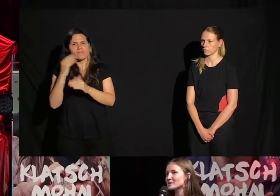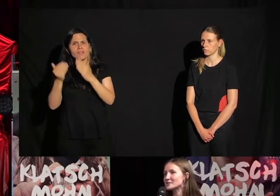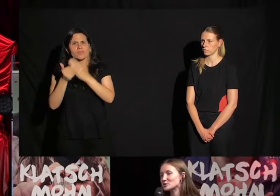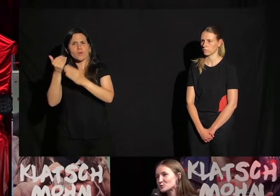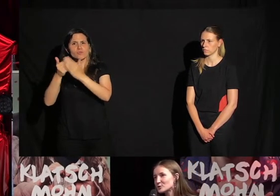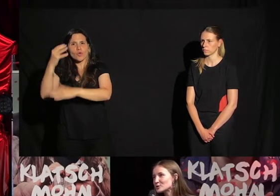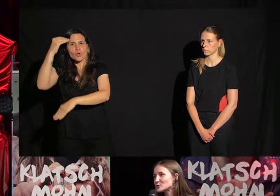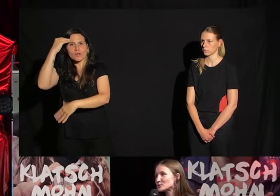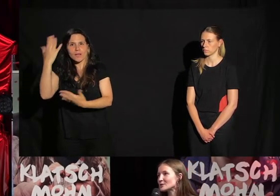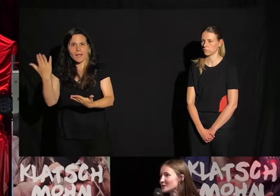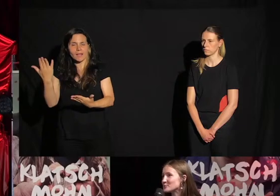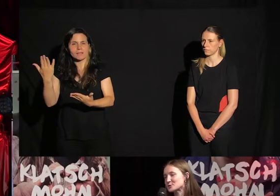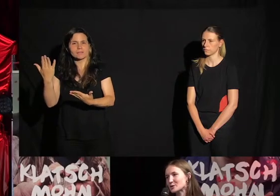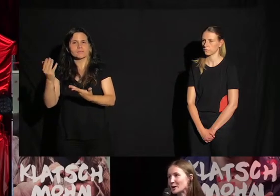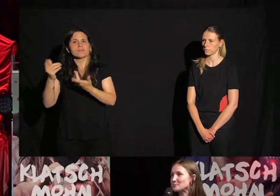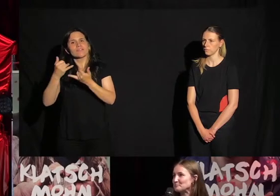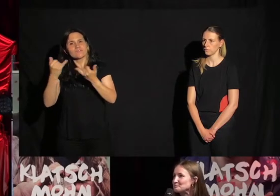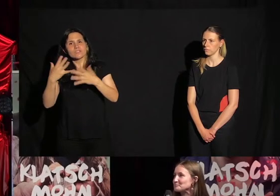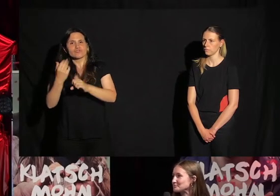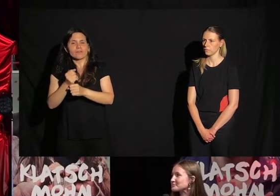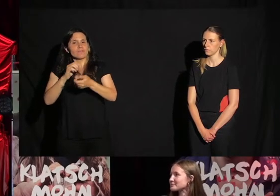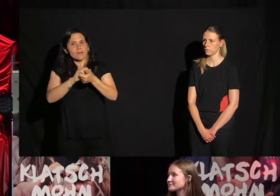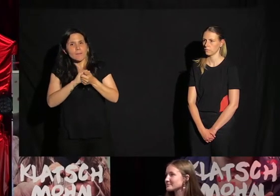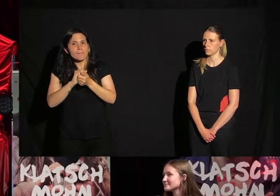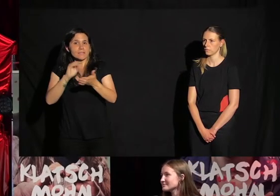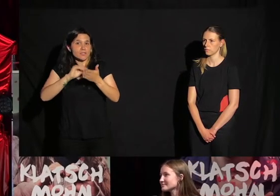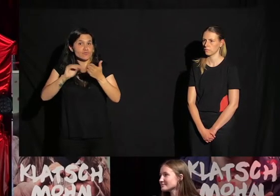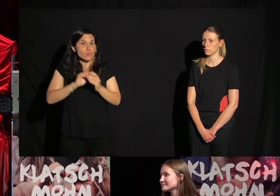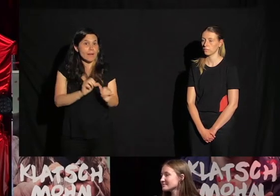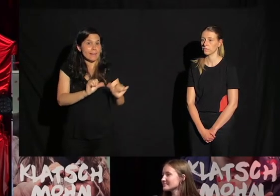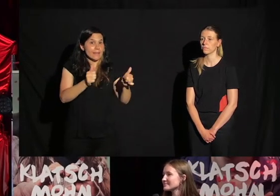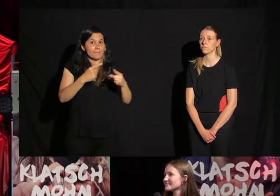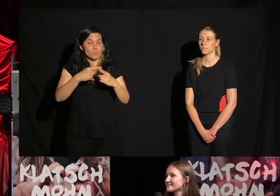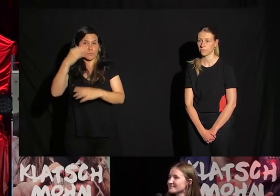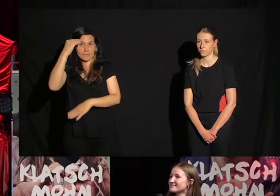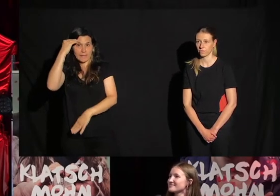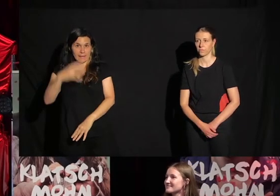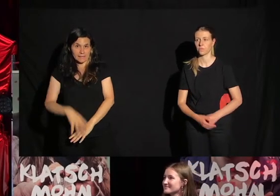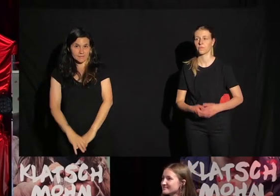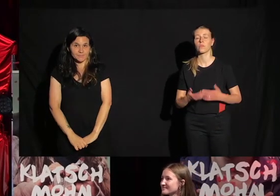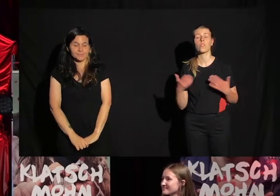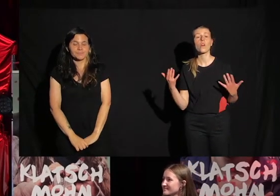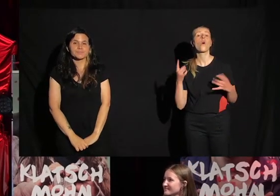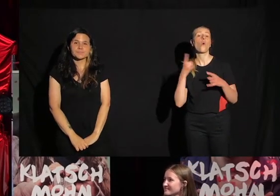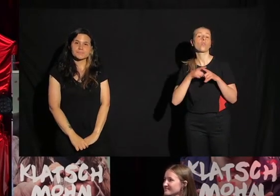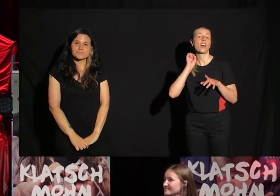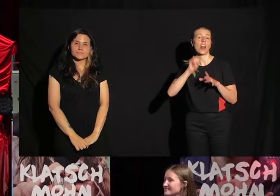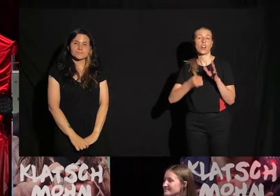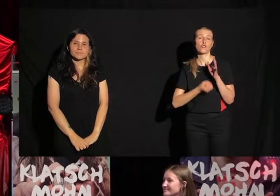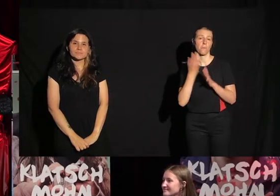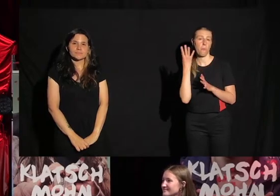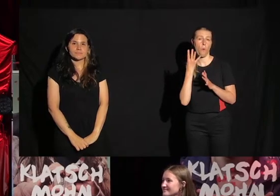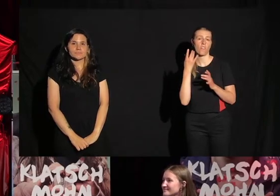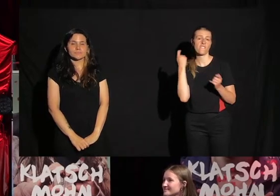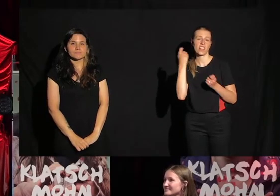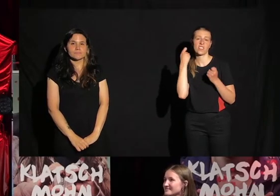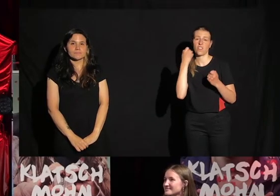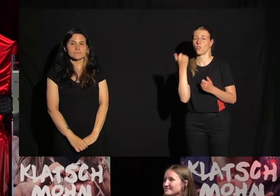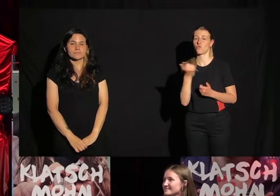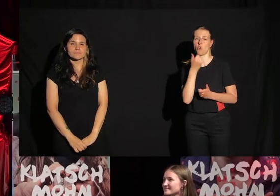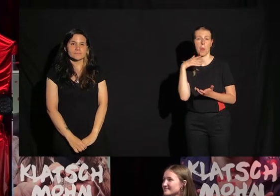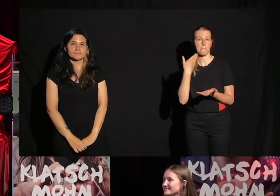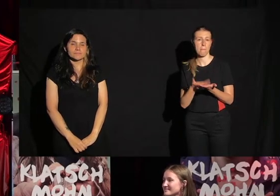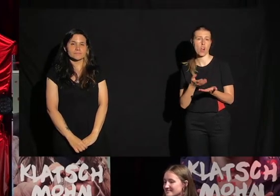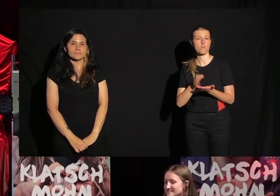gemeinsam in der Schule zu leben und zu lernen. Und das Klatschmund-Festival ist ja das Idealbeispiel für gelebte Inklusion eigentlich.